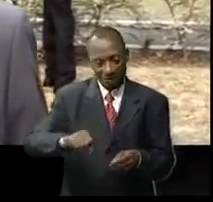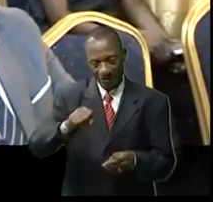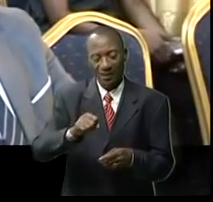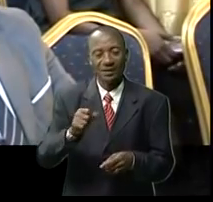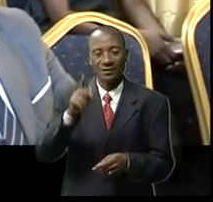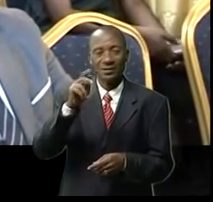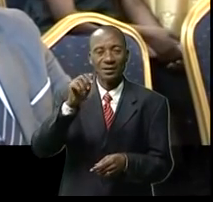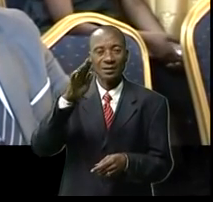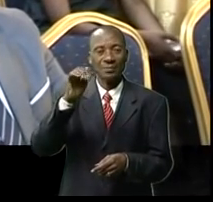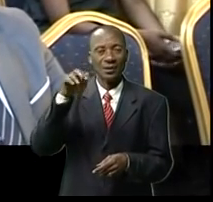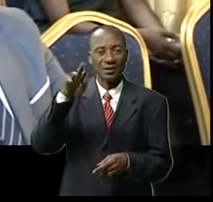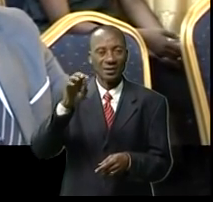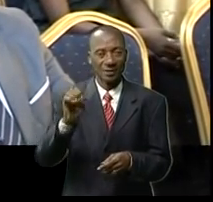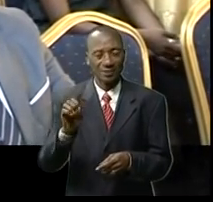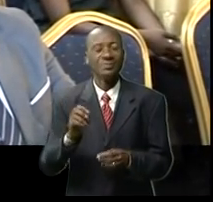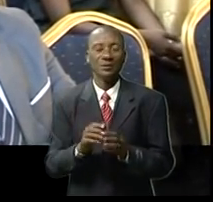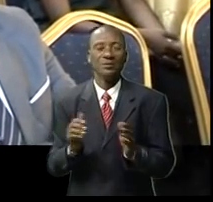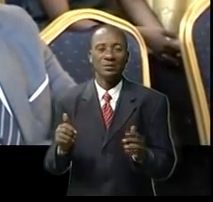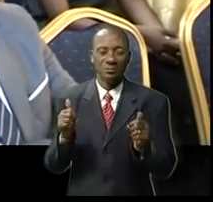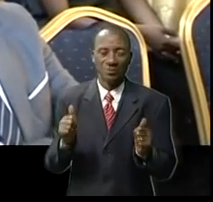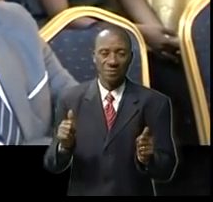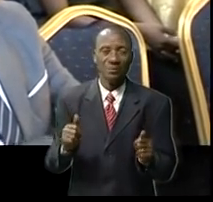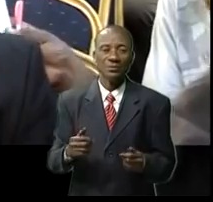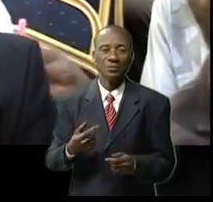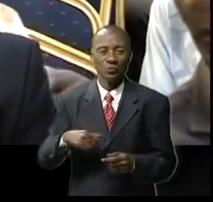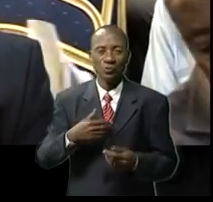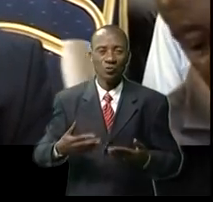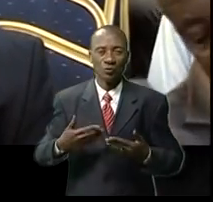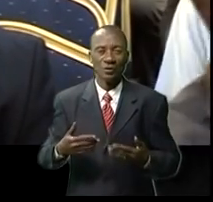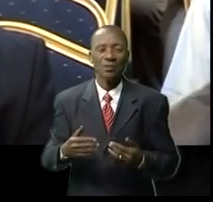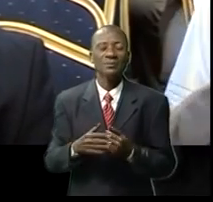C'est un défi énorme. Nous avons deux grandes contraintes. C'est que